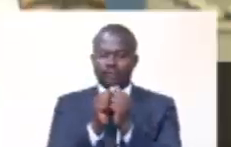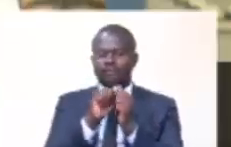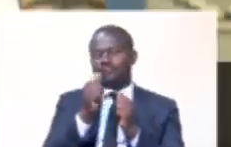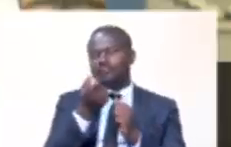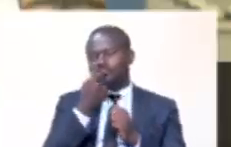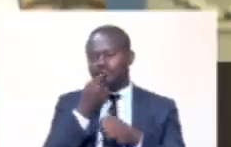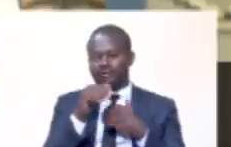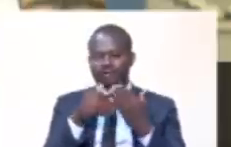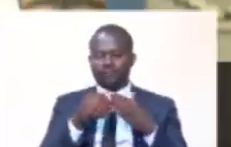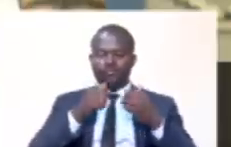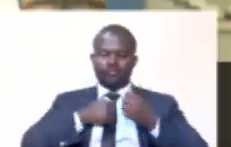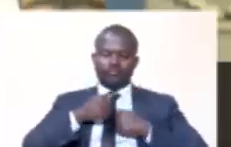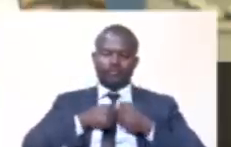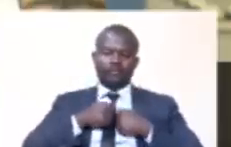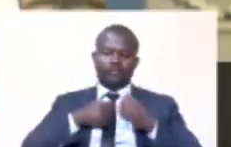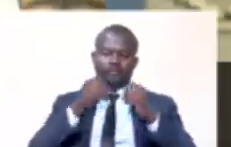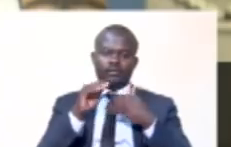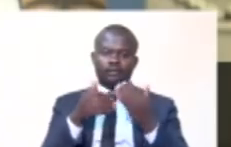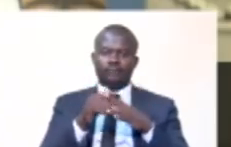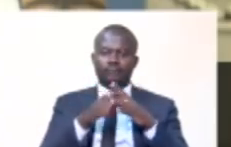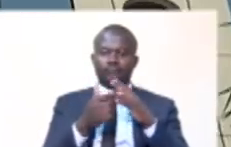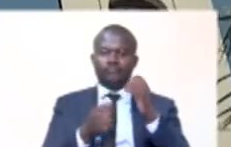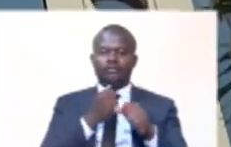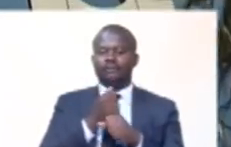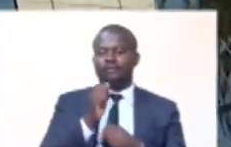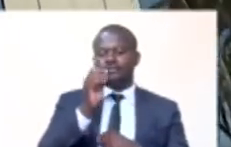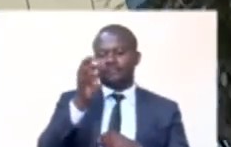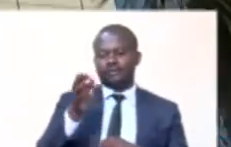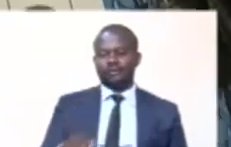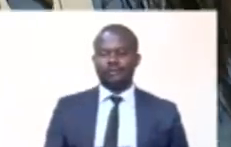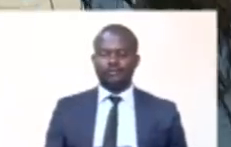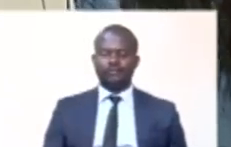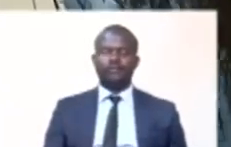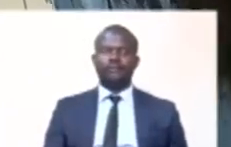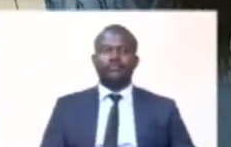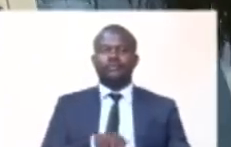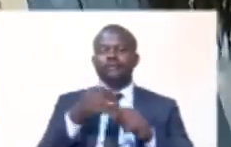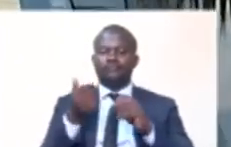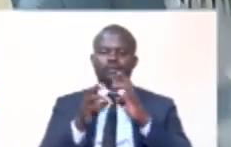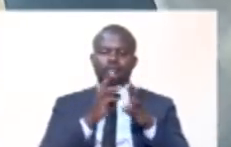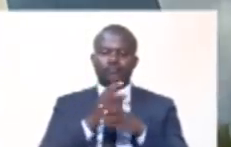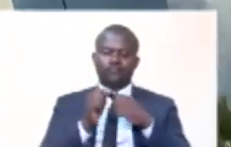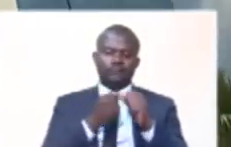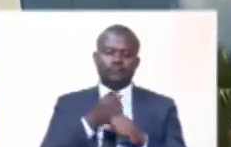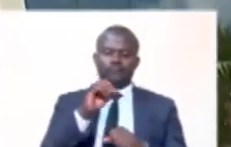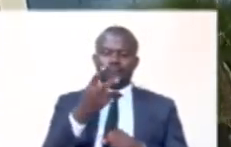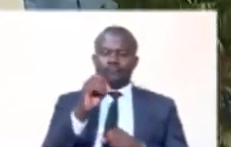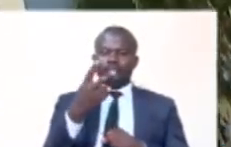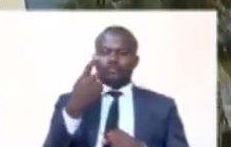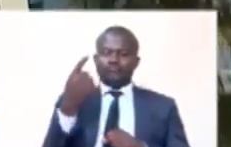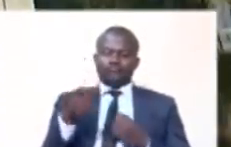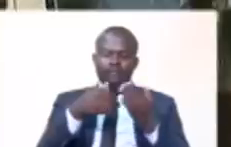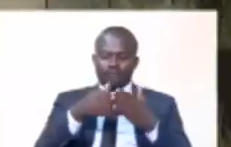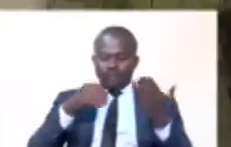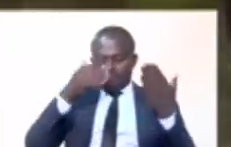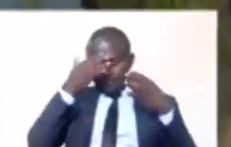miti mu Rwanda guhera mu mwaka utaha. Kimwe n'ahandi ku isi, umwaka wa 2021 urangiye mu Rwanda hari ingamba